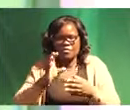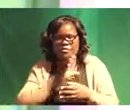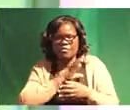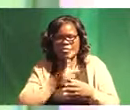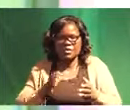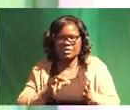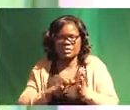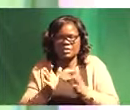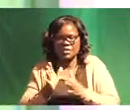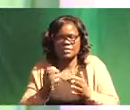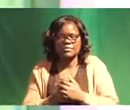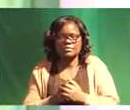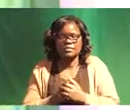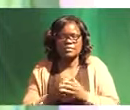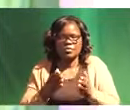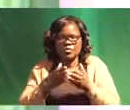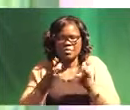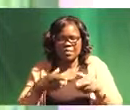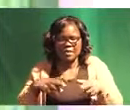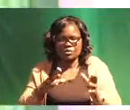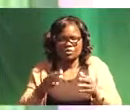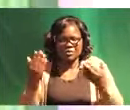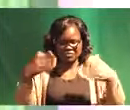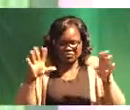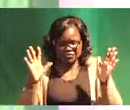tukuje tufungue hii barabara ikiwa imekamilika.